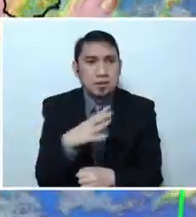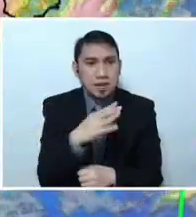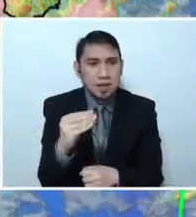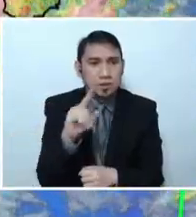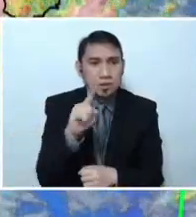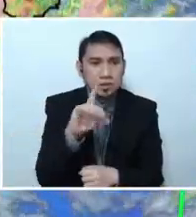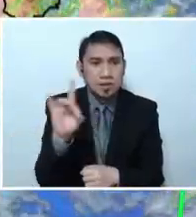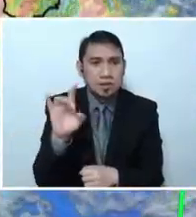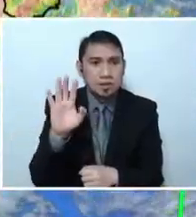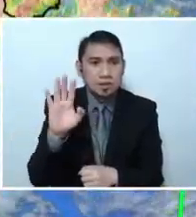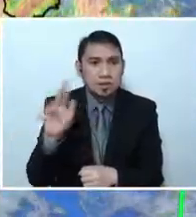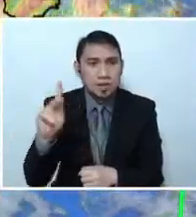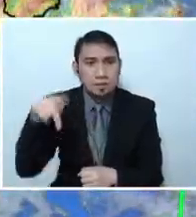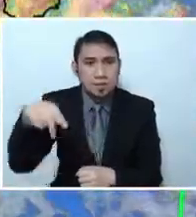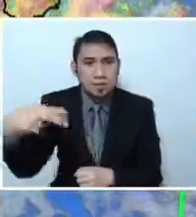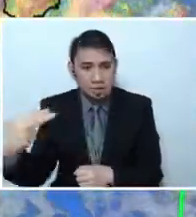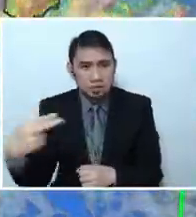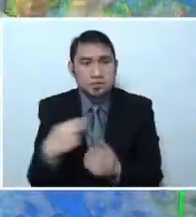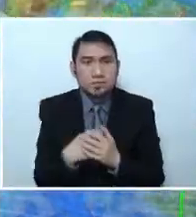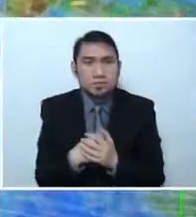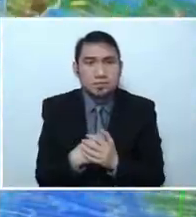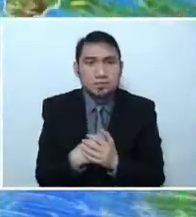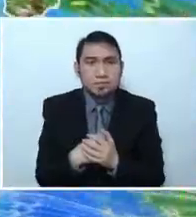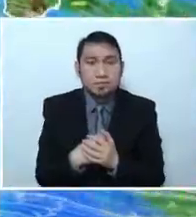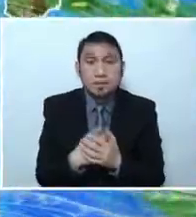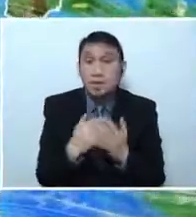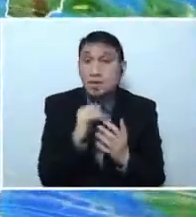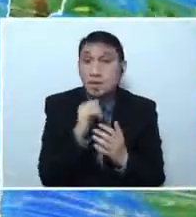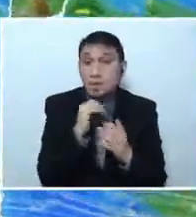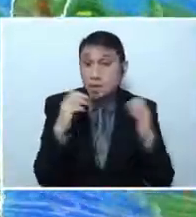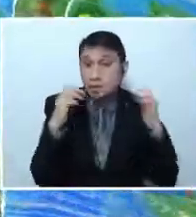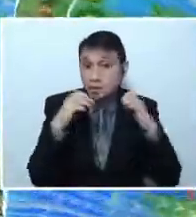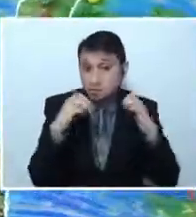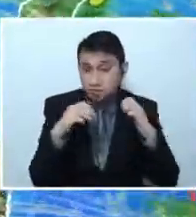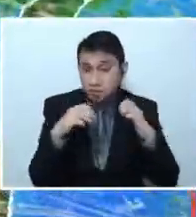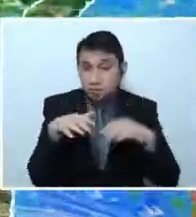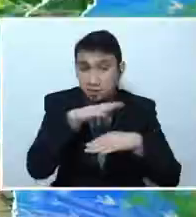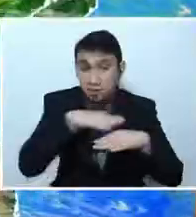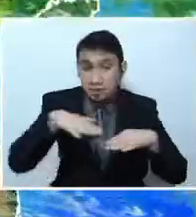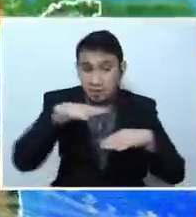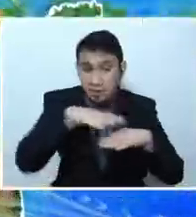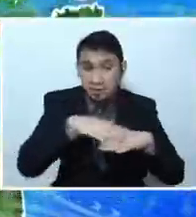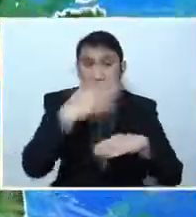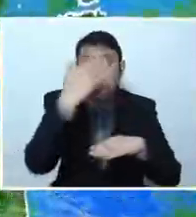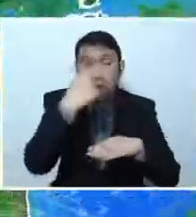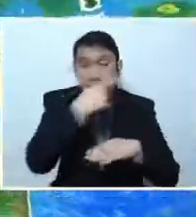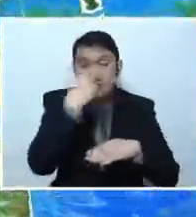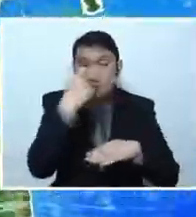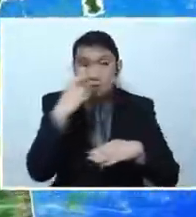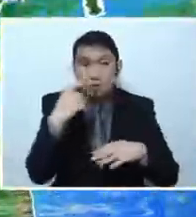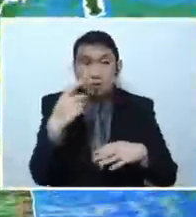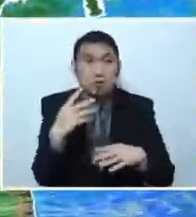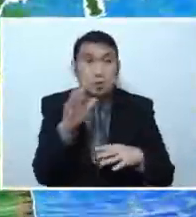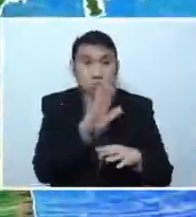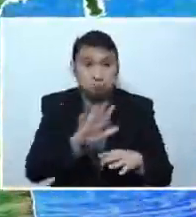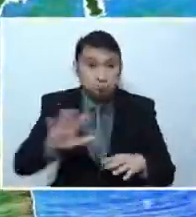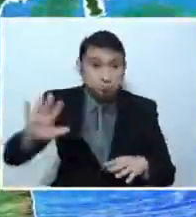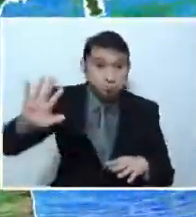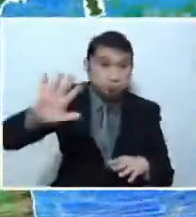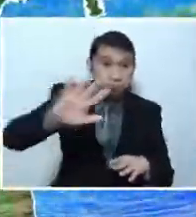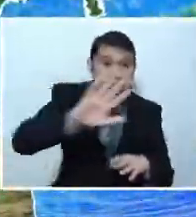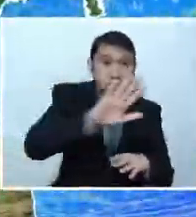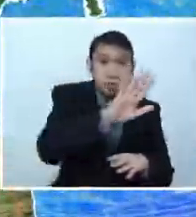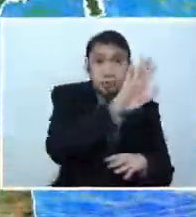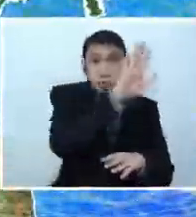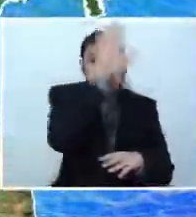kilometers per hour. Hindi pa rin ito inaasahang tatama sa bansa dahil mula sa southwest na direksyon kaninang umaga, muli itong